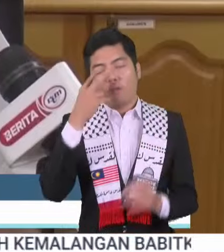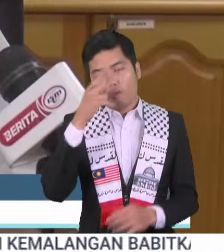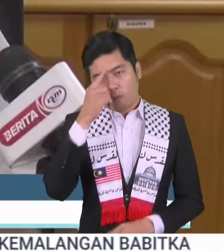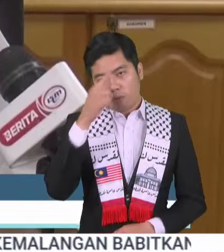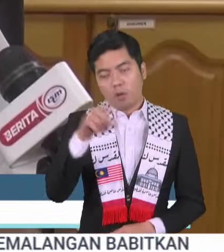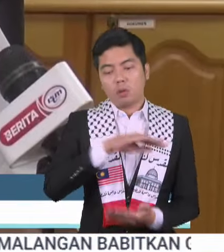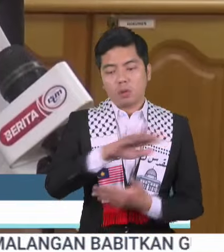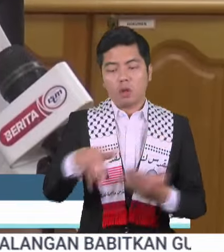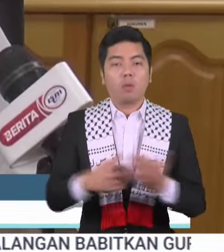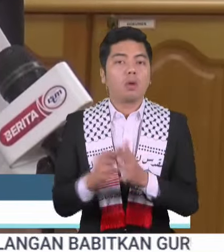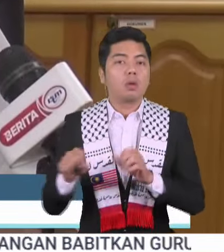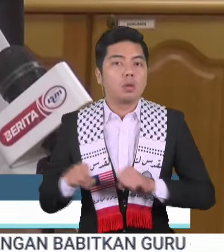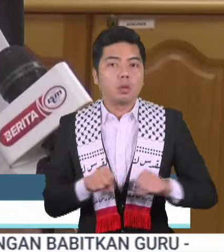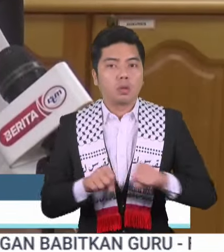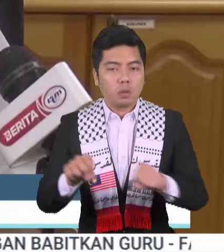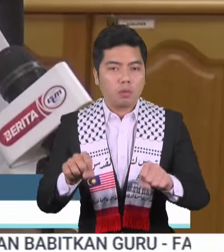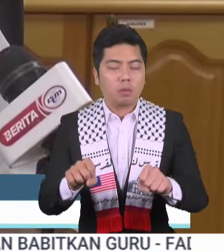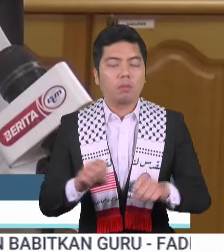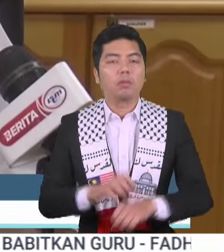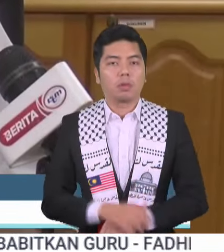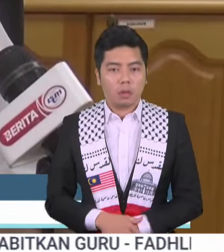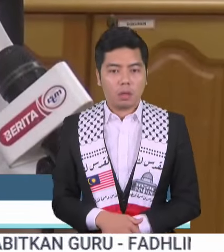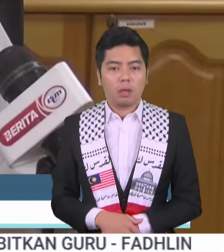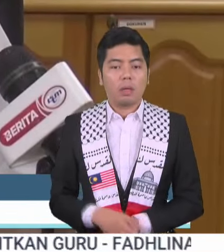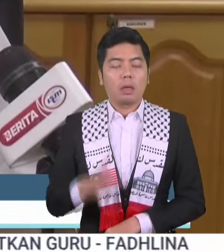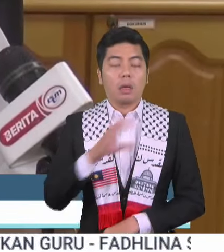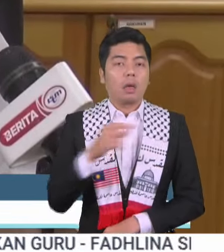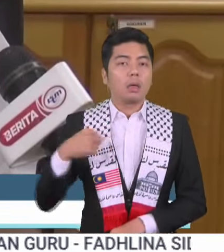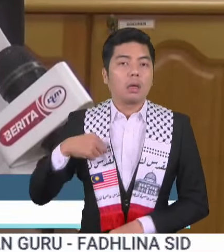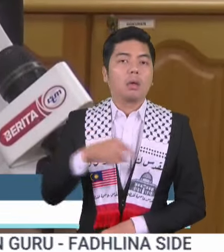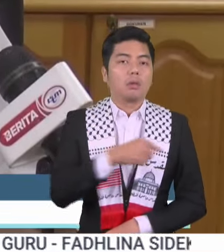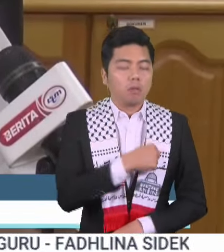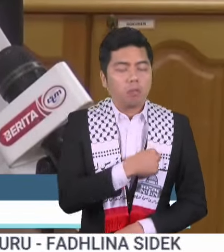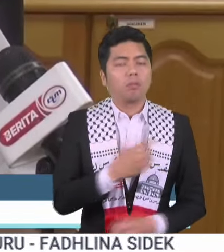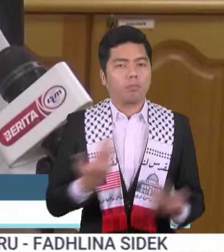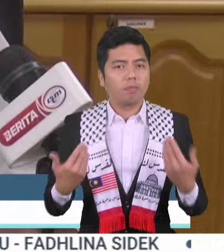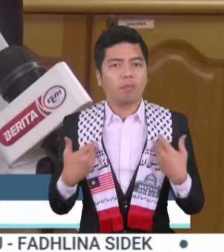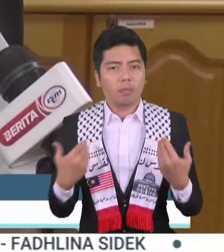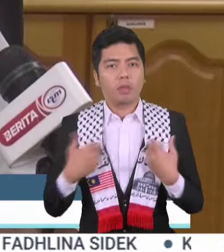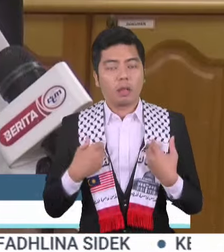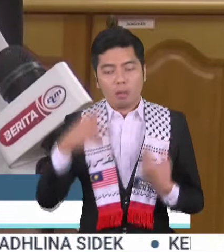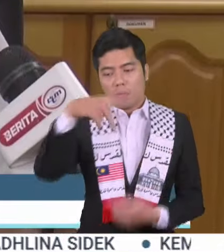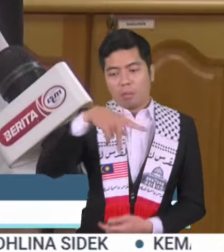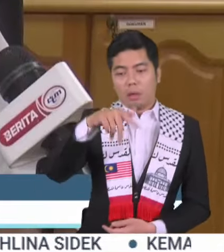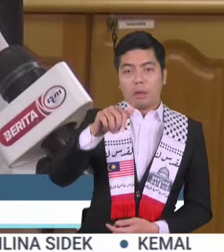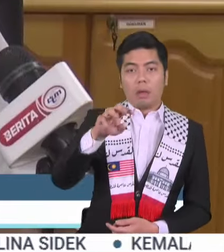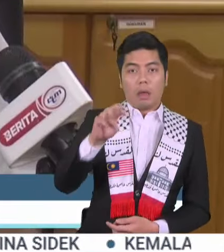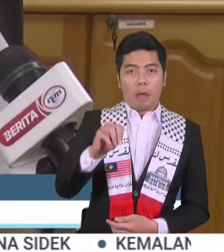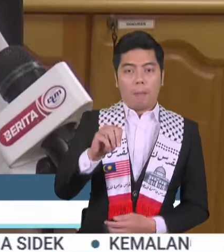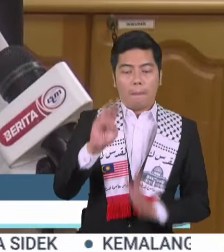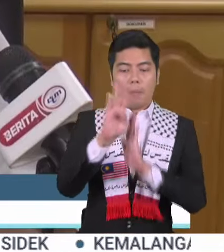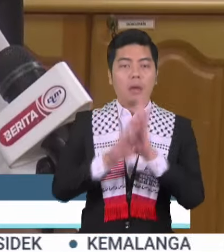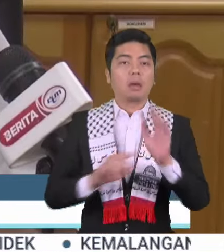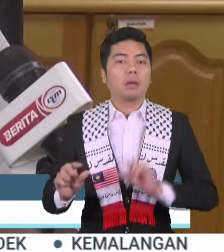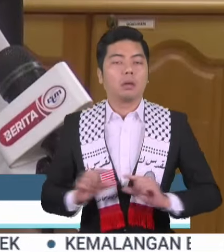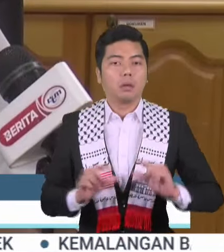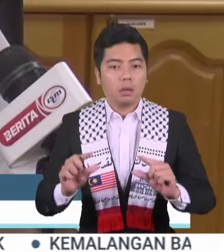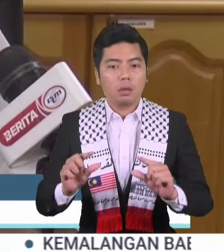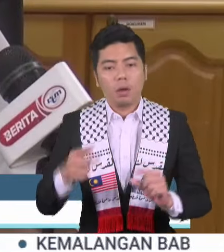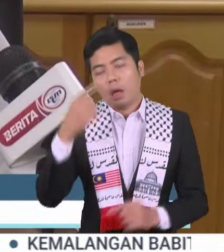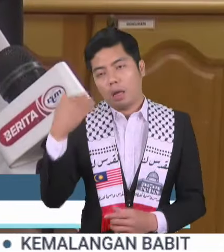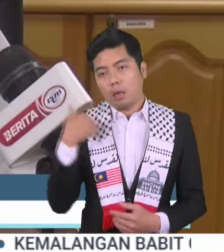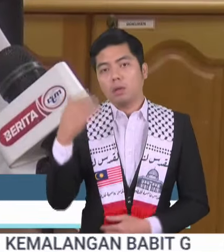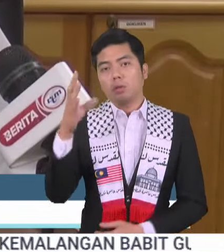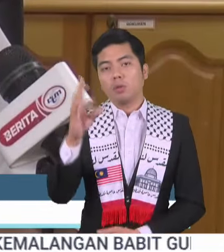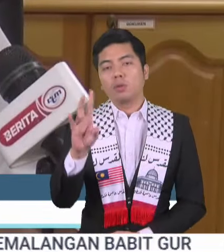sungai di dalam Negeri Sembilan ini. Dan kita juga ada pump bergerak. Pump bergerak ini kita ada